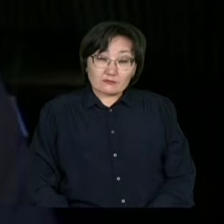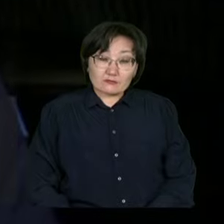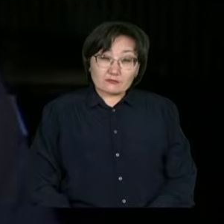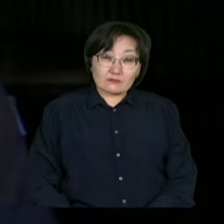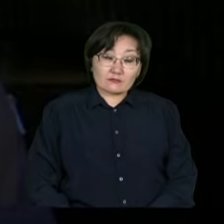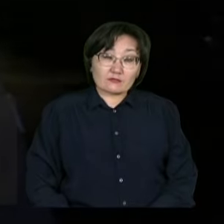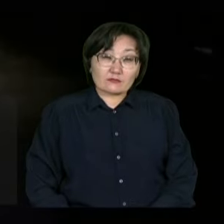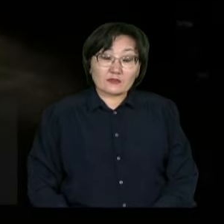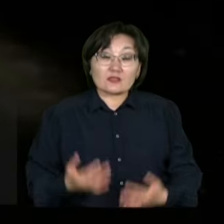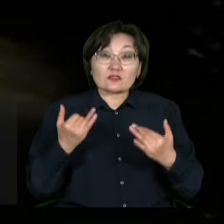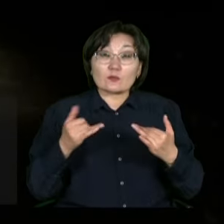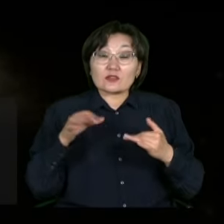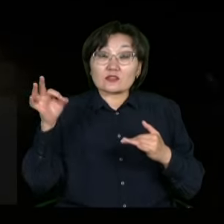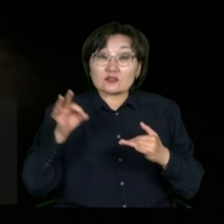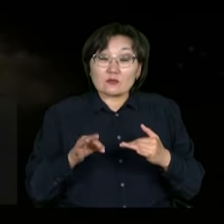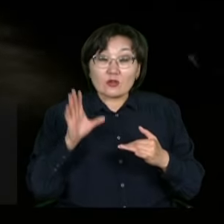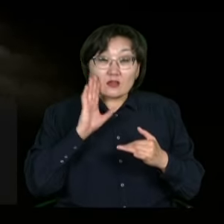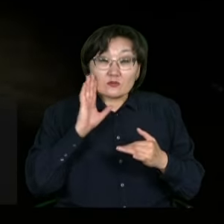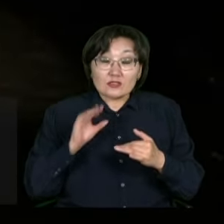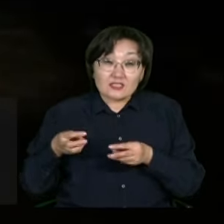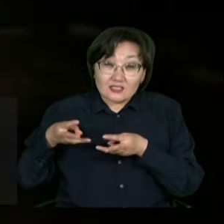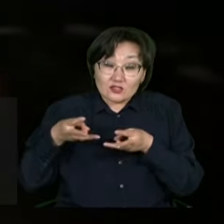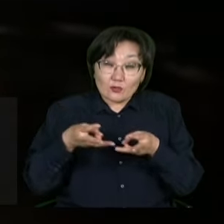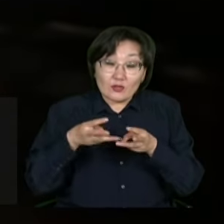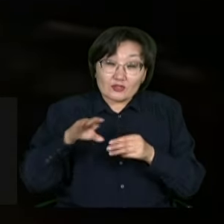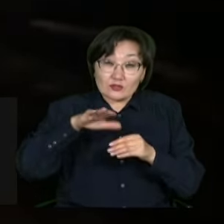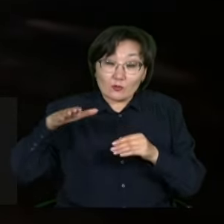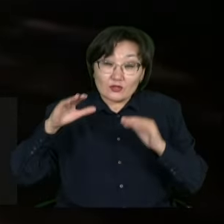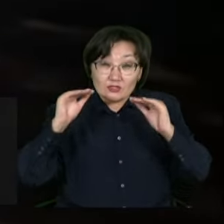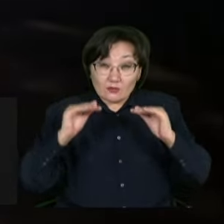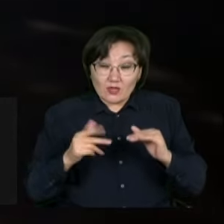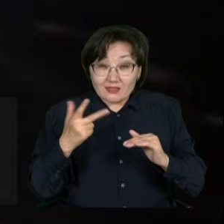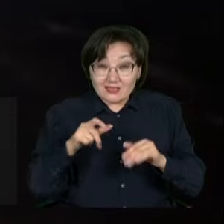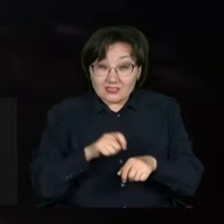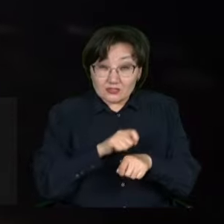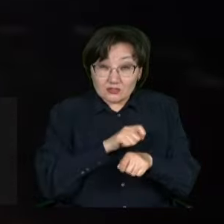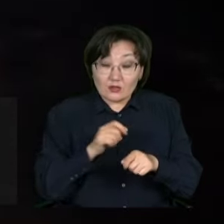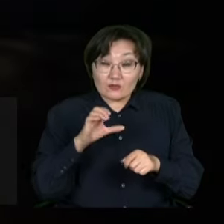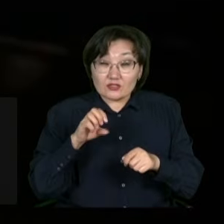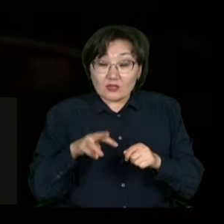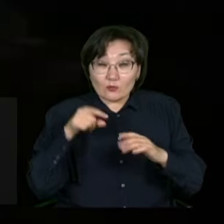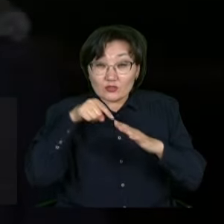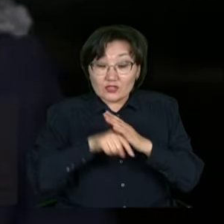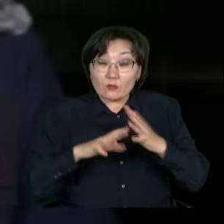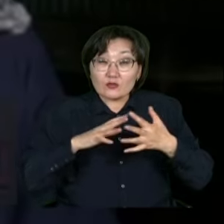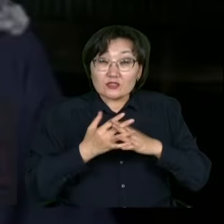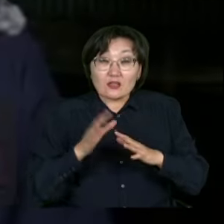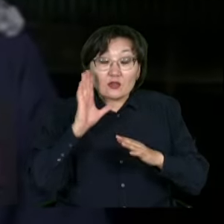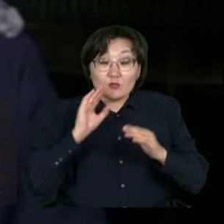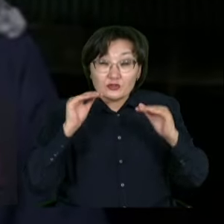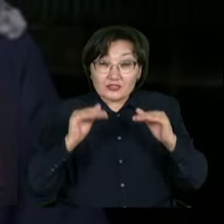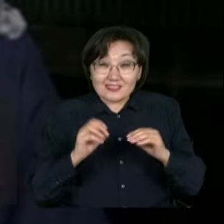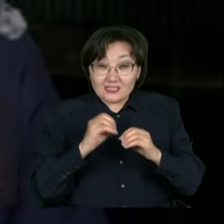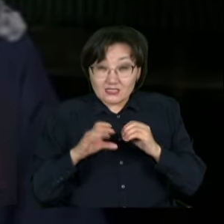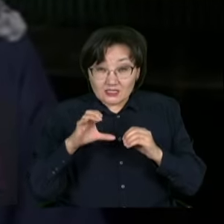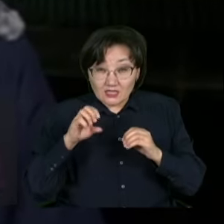избежать. На данный момент вода, которая прибыла с холмов, спала на 30 сантиметров, а внутри населенного пункта вода спала на